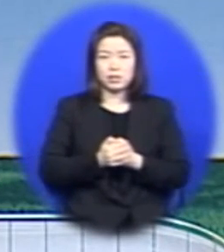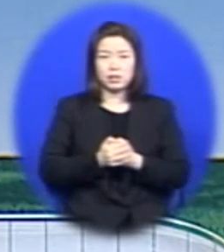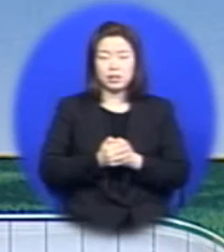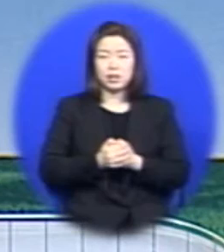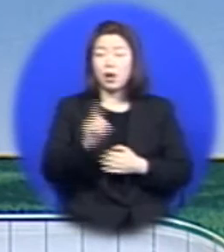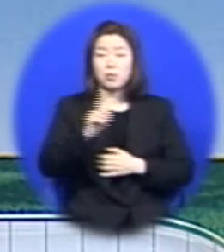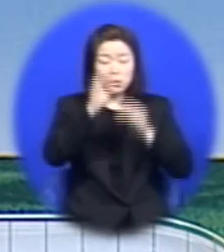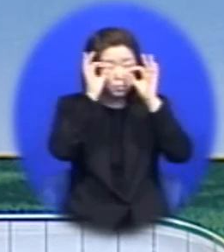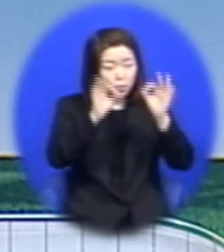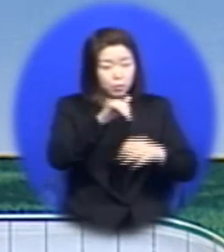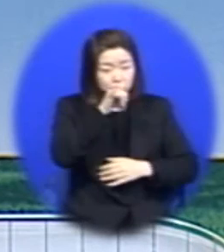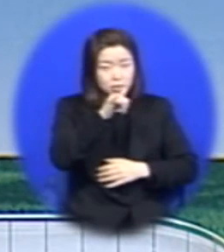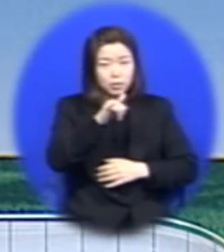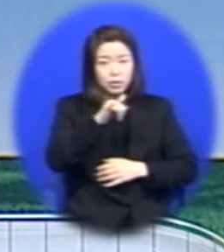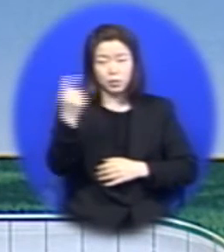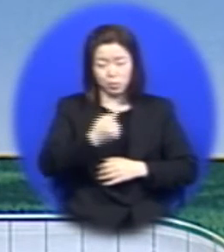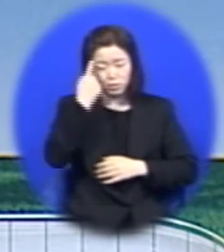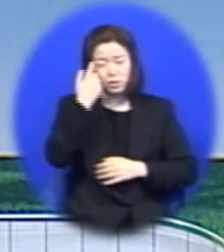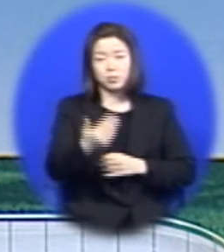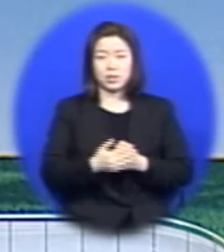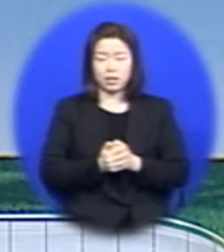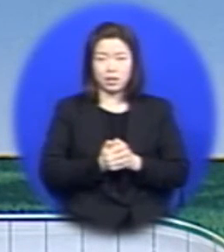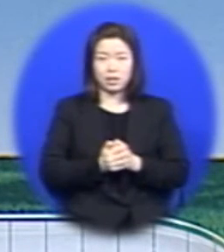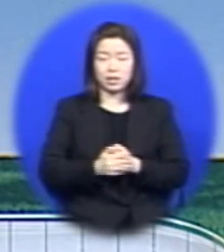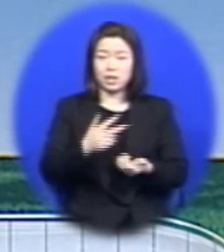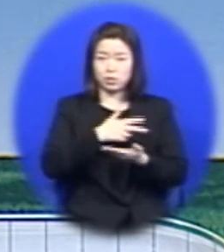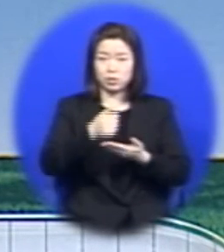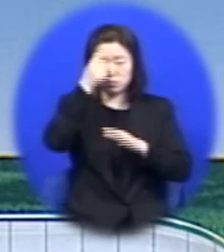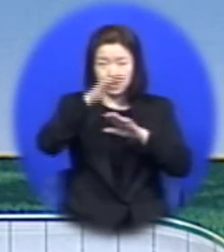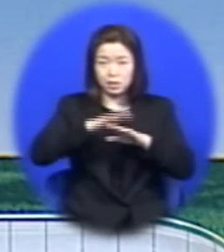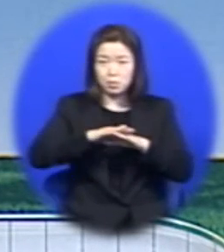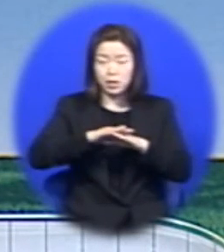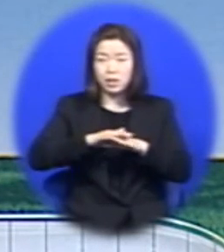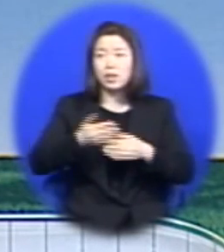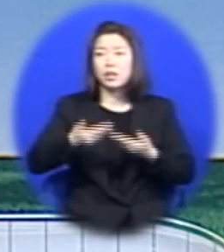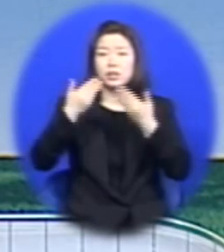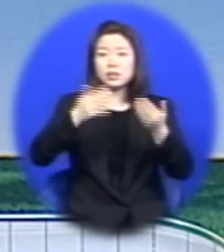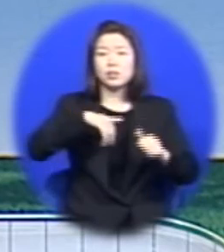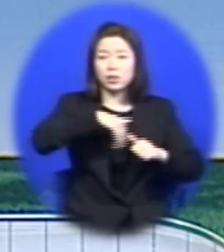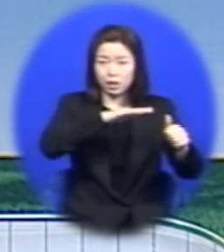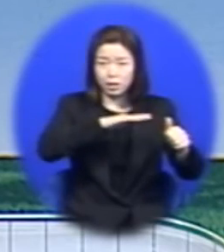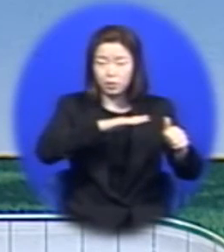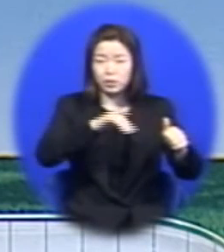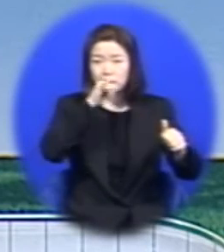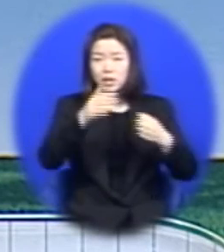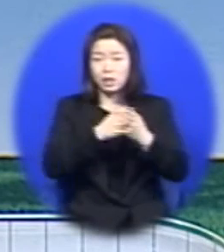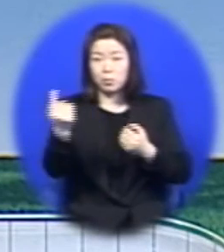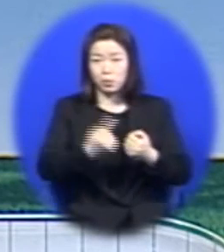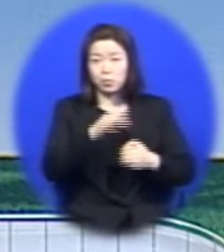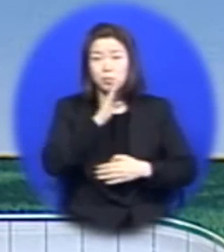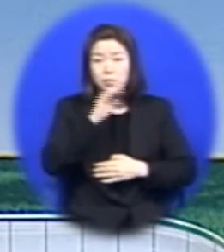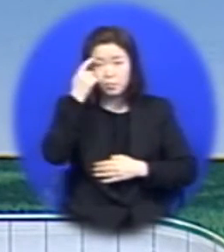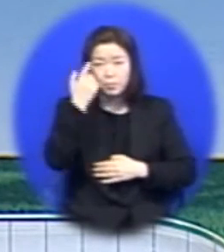뭐 볼 거 있어서 오셨어요. 주님이 예배 드리러 가라고 해서 오셨잖아요. 근데 여러분, 주일